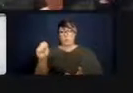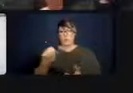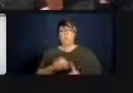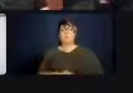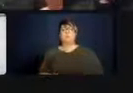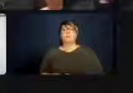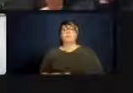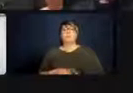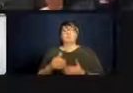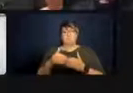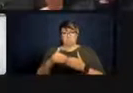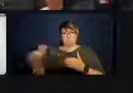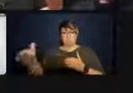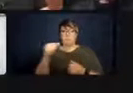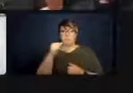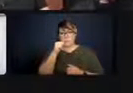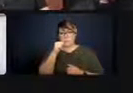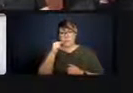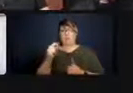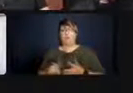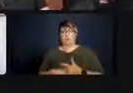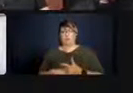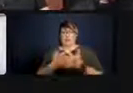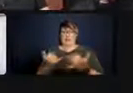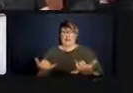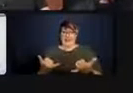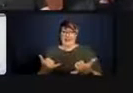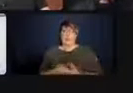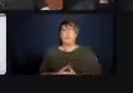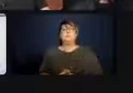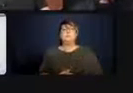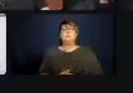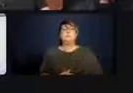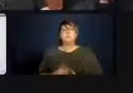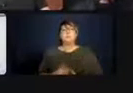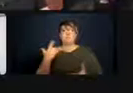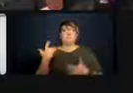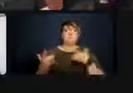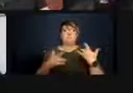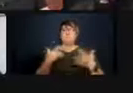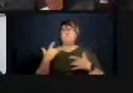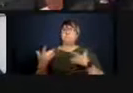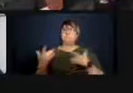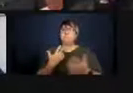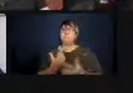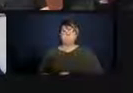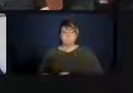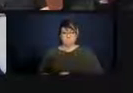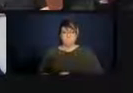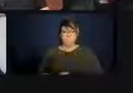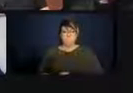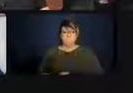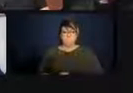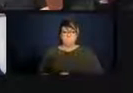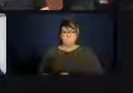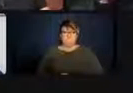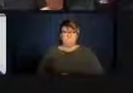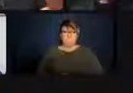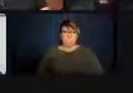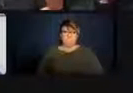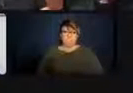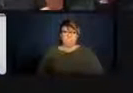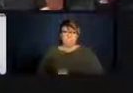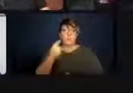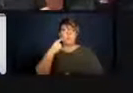أيضا للارتباط بين المدارس المتوسطة والمدارس الثانوية، ونحن متحمسون أيضا للاستماع